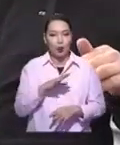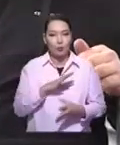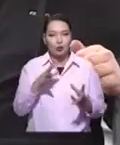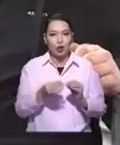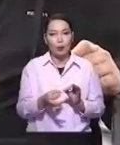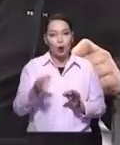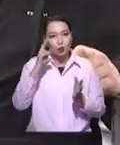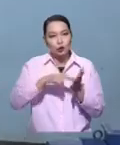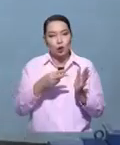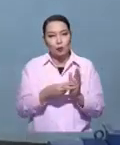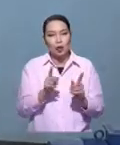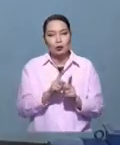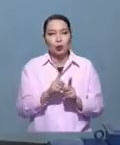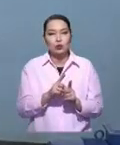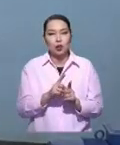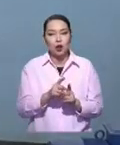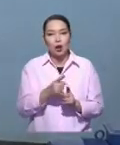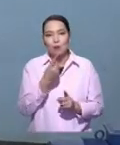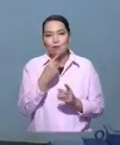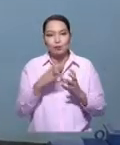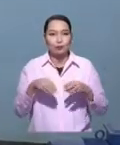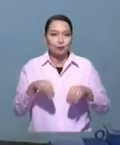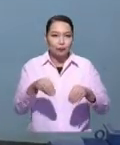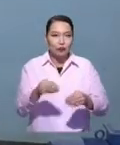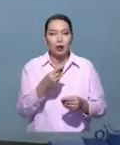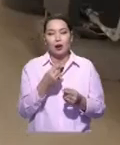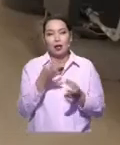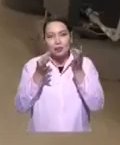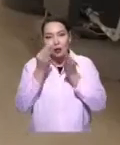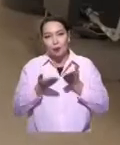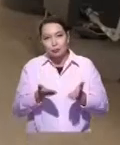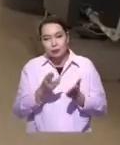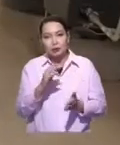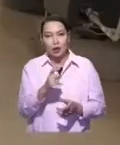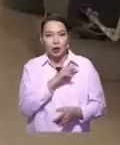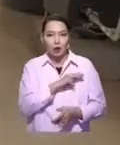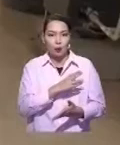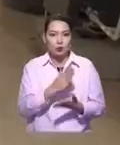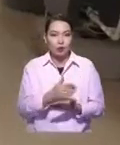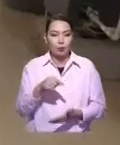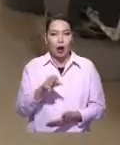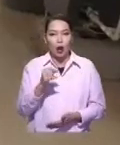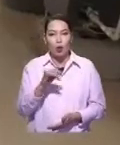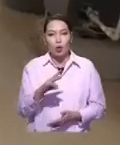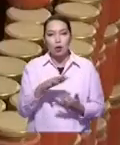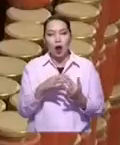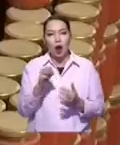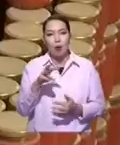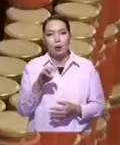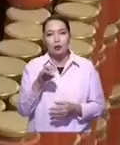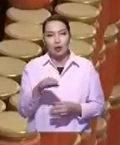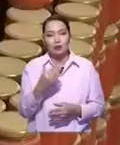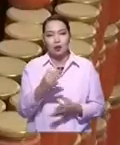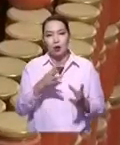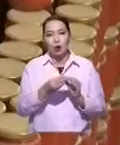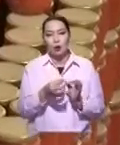аясында қызанақ пастасын өндіру, кондитерлік өнімдер пісіру цехы жұмыс істеп тұр. Былтыр ауыл аманаты жобасы негізінде аймаққа 3 миллиард